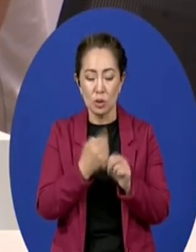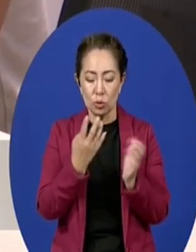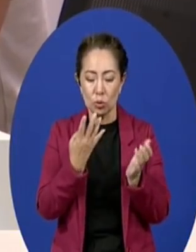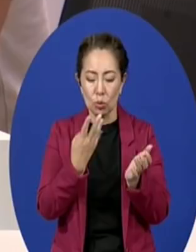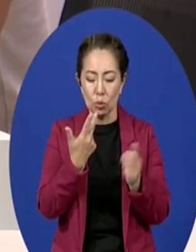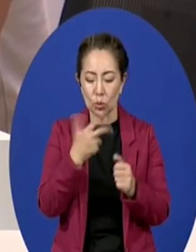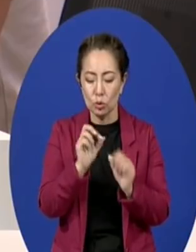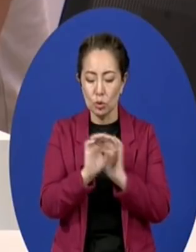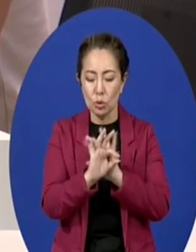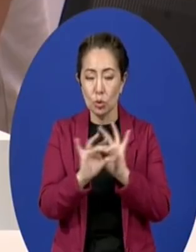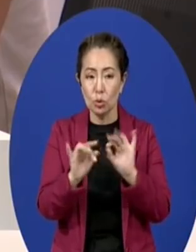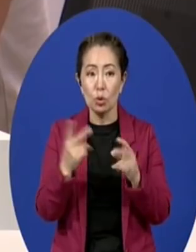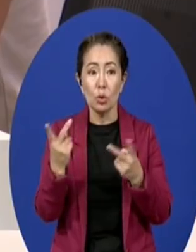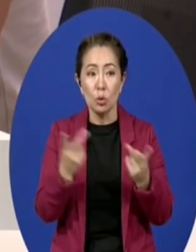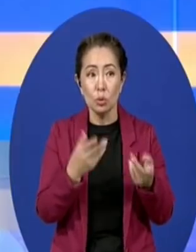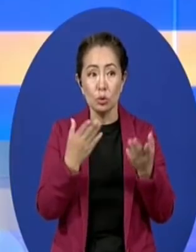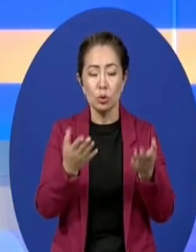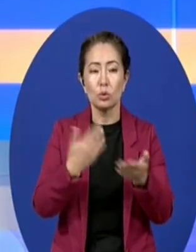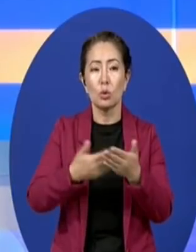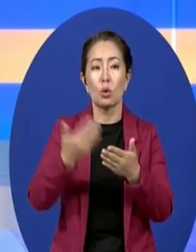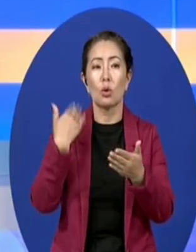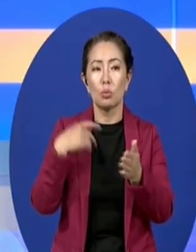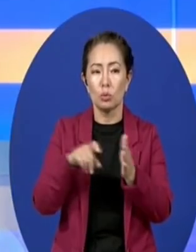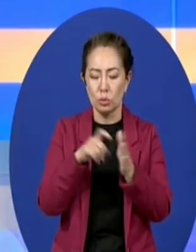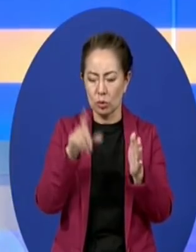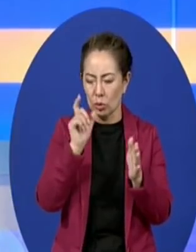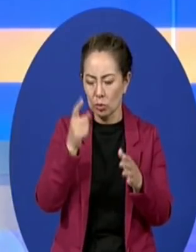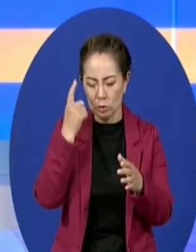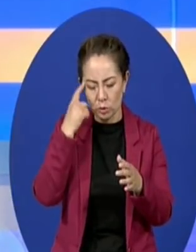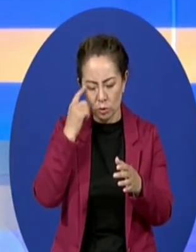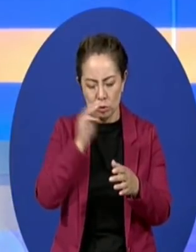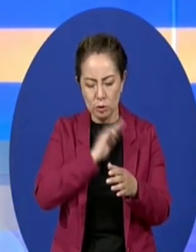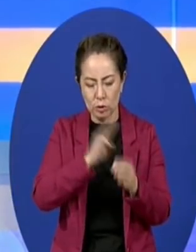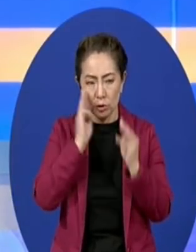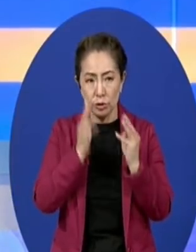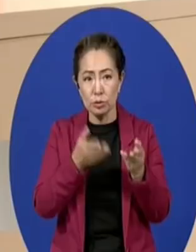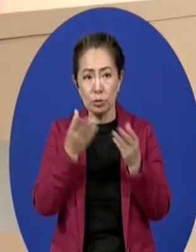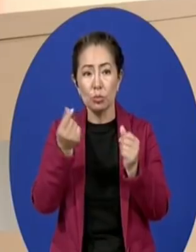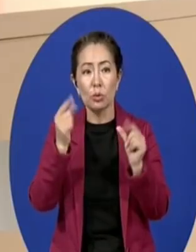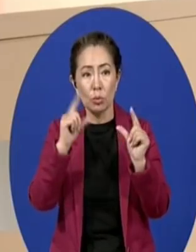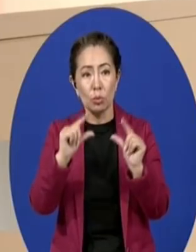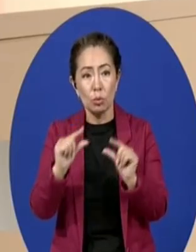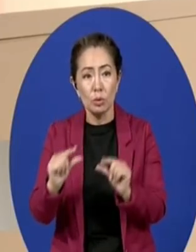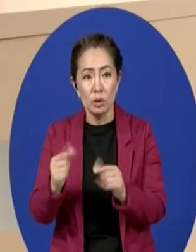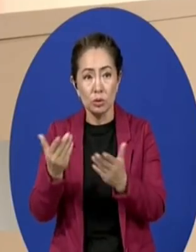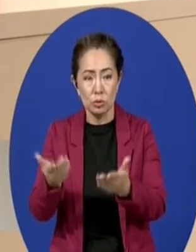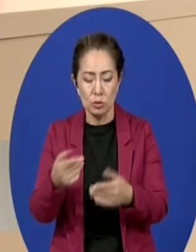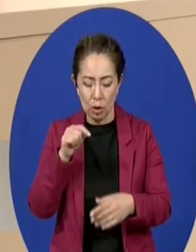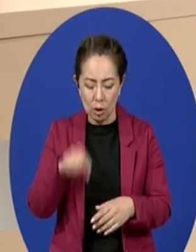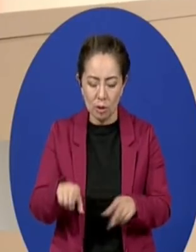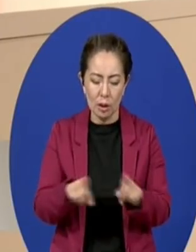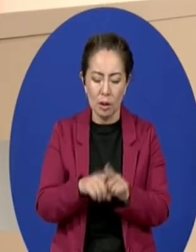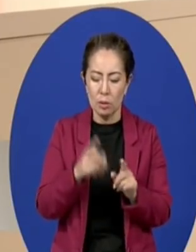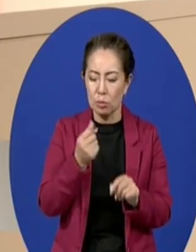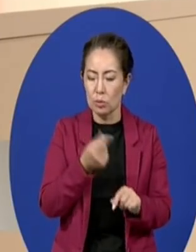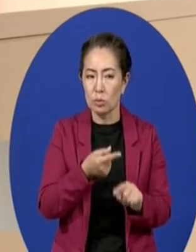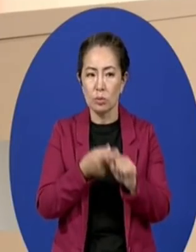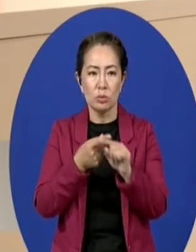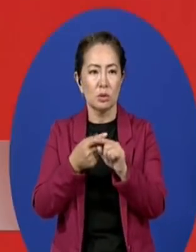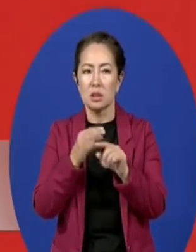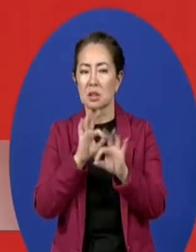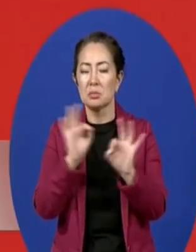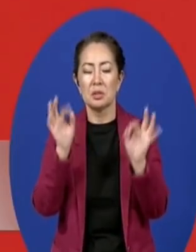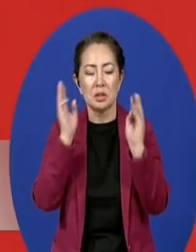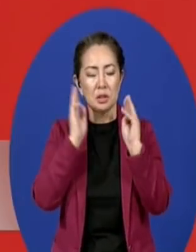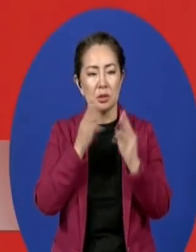төрлийн үйлчилгээ үзүүлж байна. Өнгөрсөн хугацаанд хэрэглэгчээ ботсон шийдвэр гаргаж үнэ буулгачээ. Энэ удаад ч гэсэн үн өсгсөн ямар ч